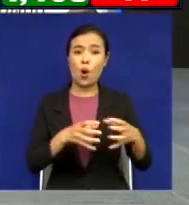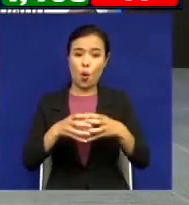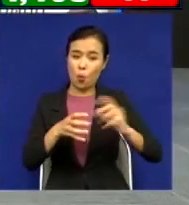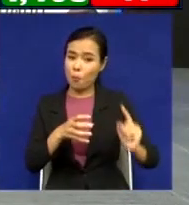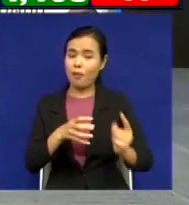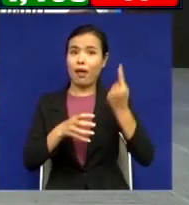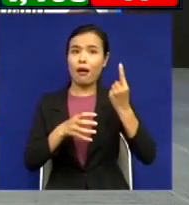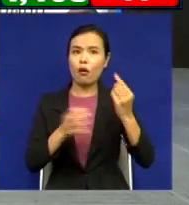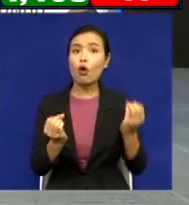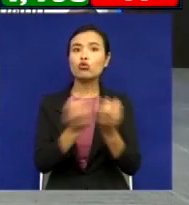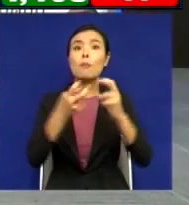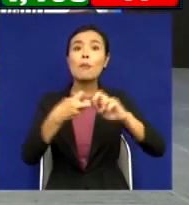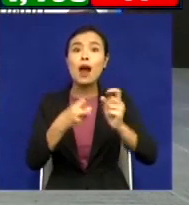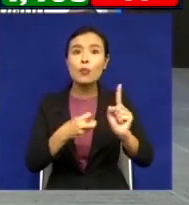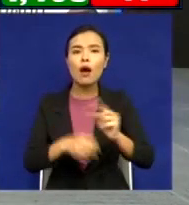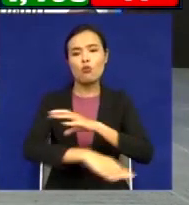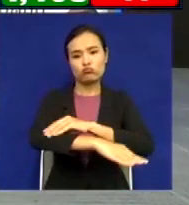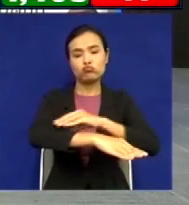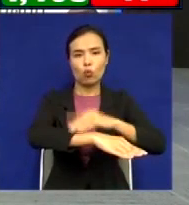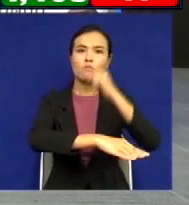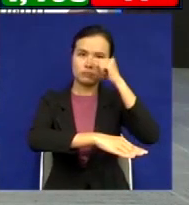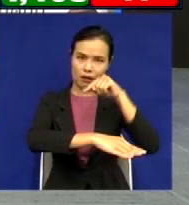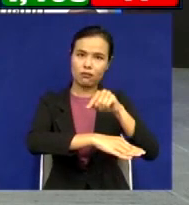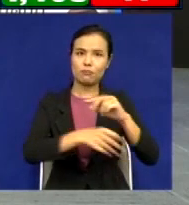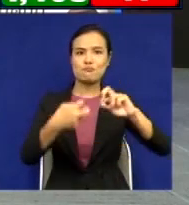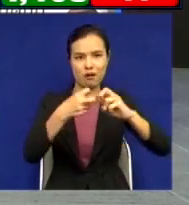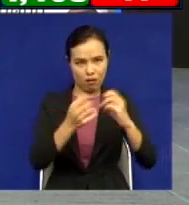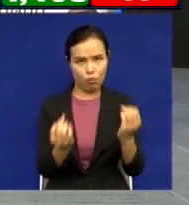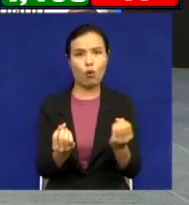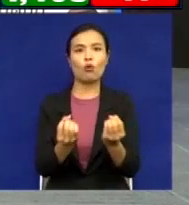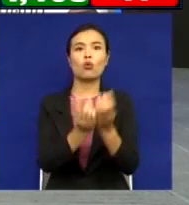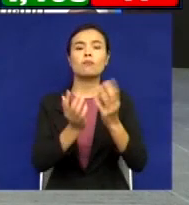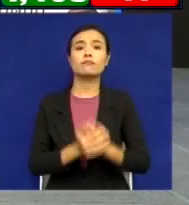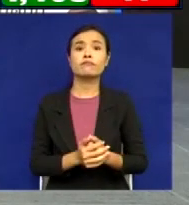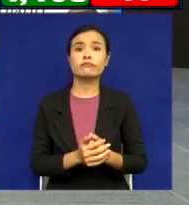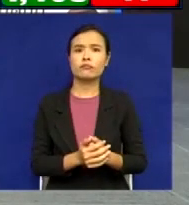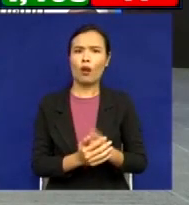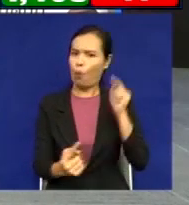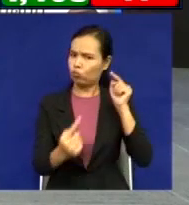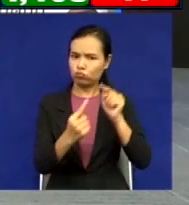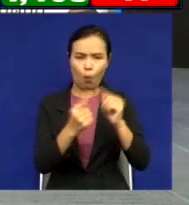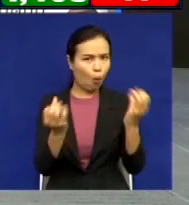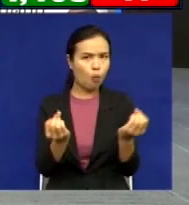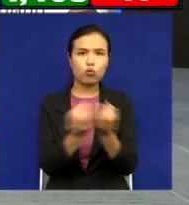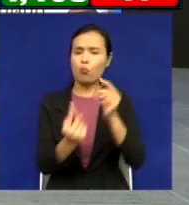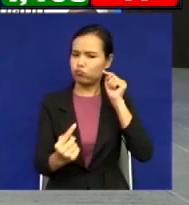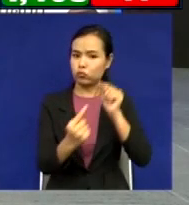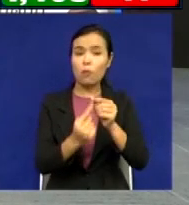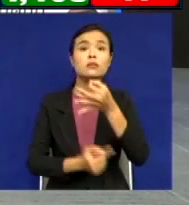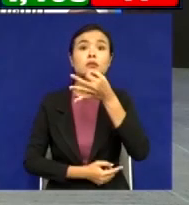ที่ได้รับผลกระทบก็คือกลุ่มหมอนวดแผนโบราณนะครับกลุ่มนี้มีผลกระทบโดยตรงเนื่องจากว่าเขาประกอบอ